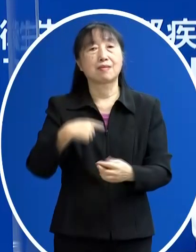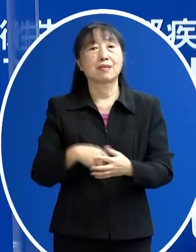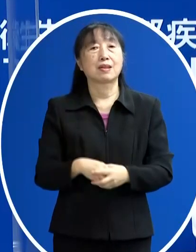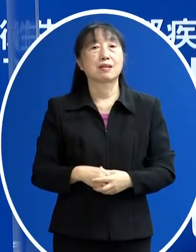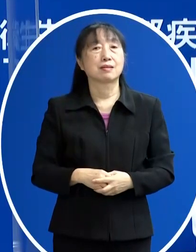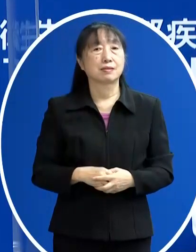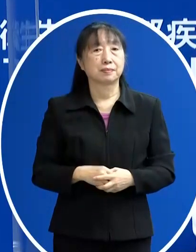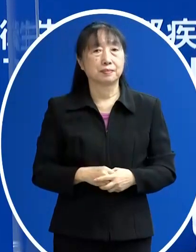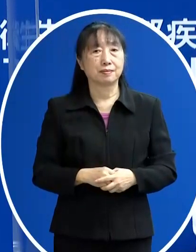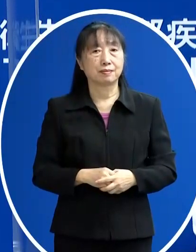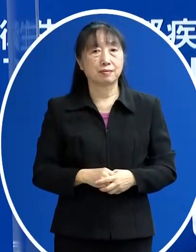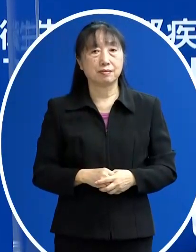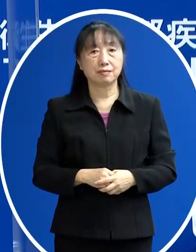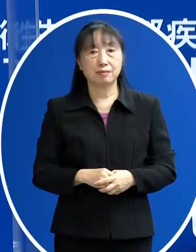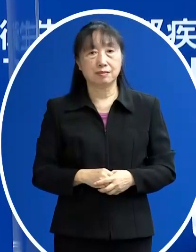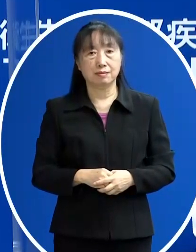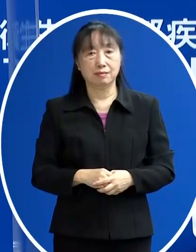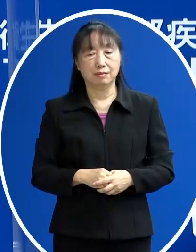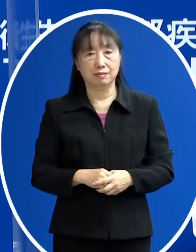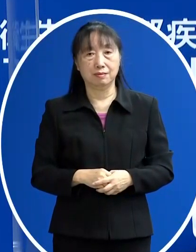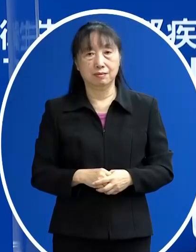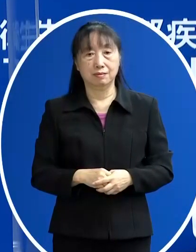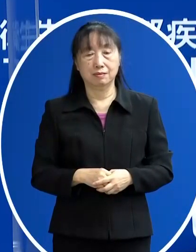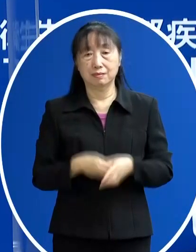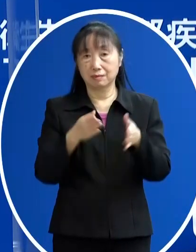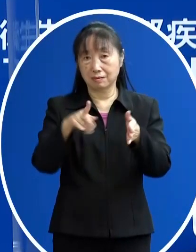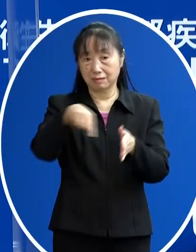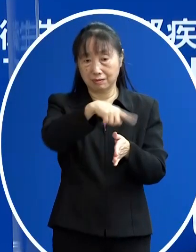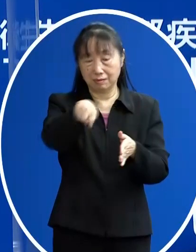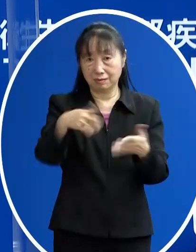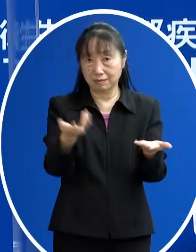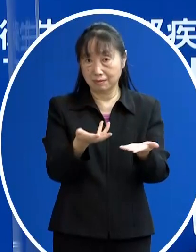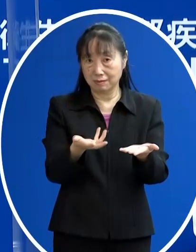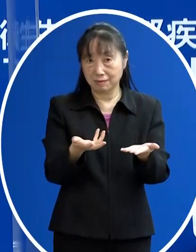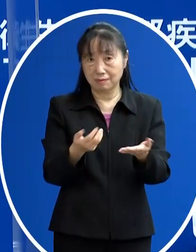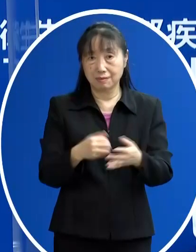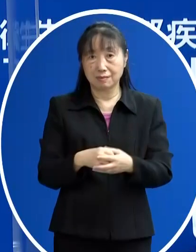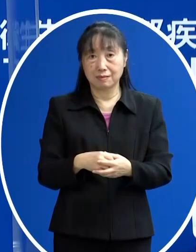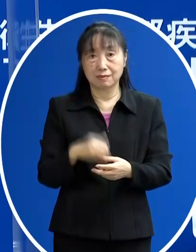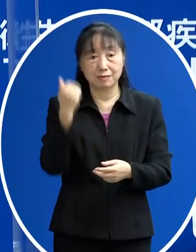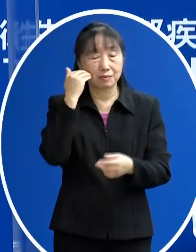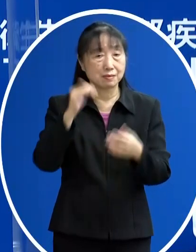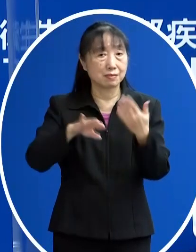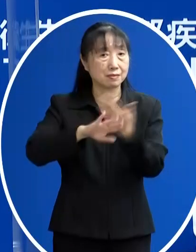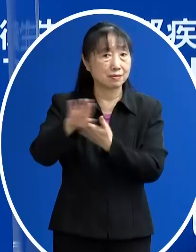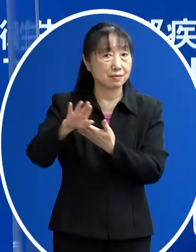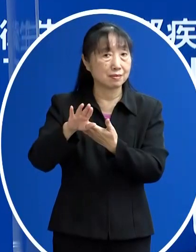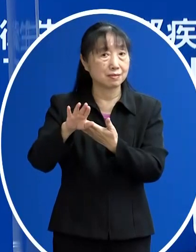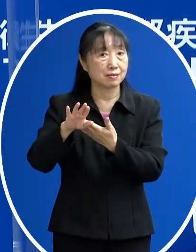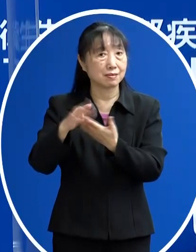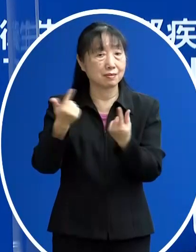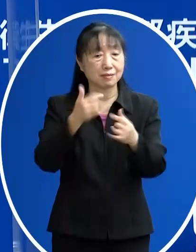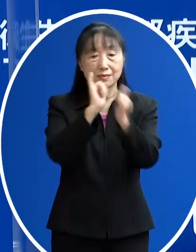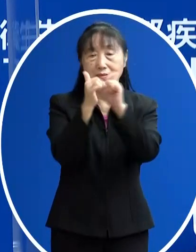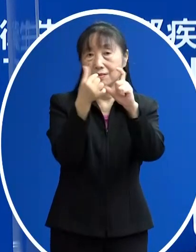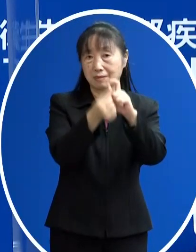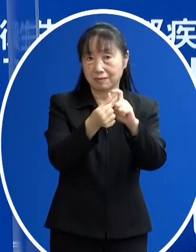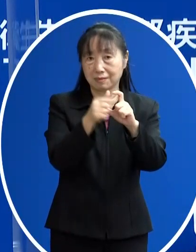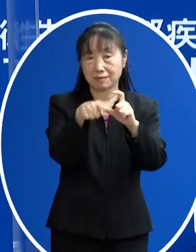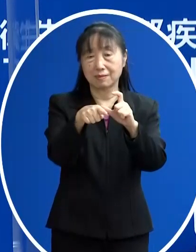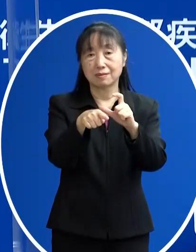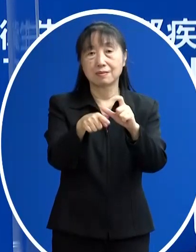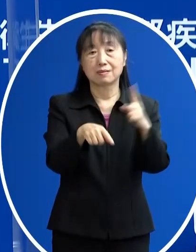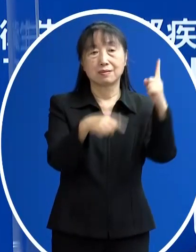阴性。好，那整体来看，在其他的部分，好，整个在社区的哈，